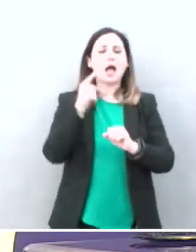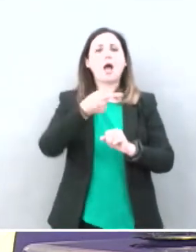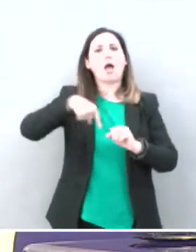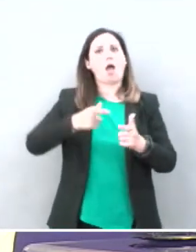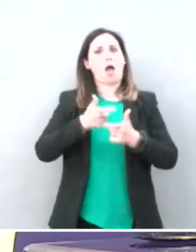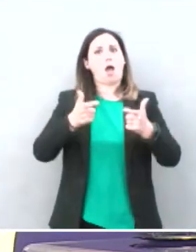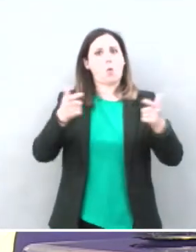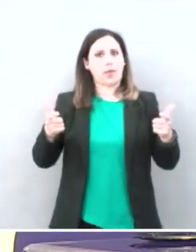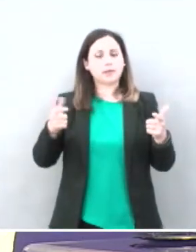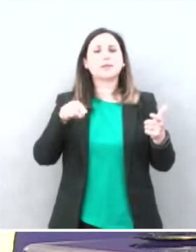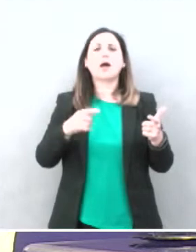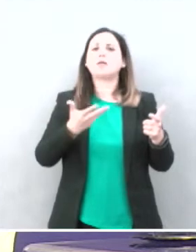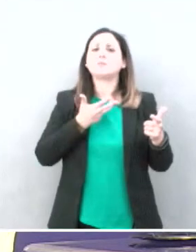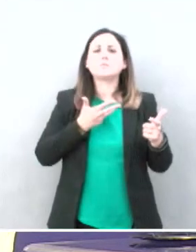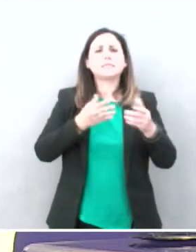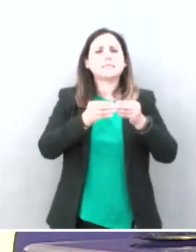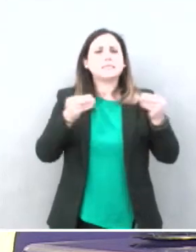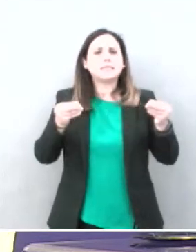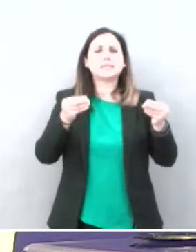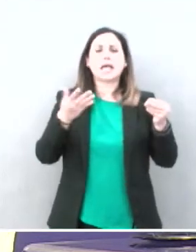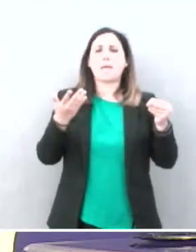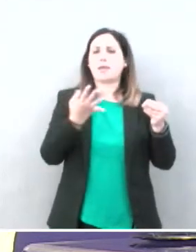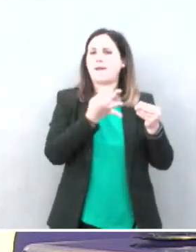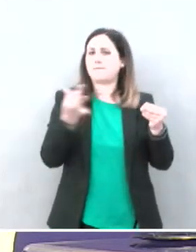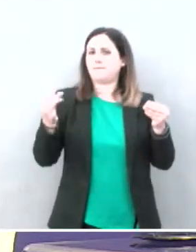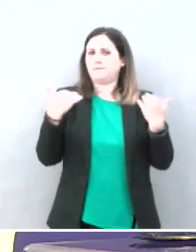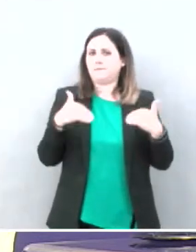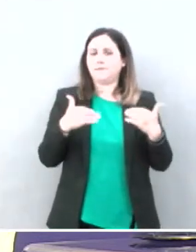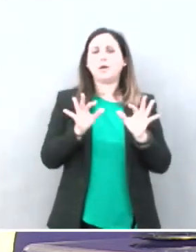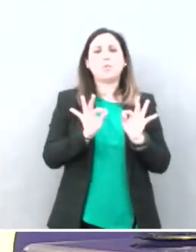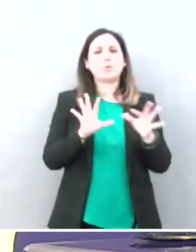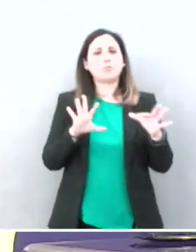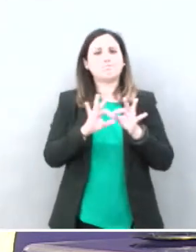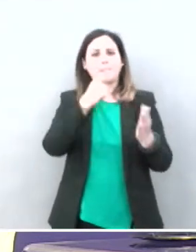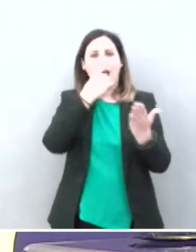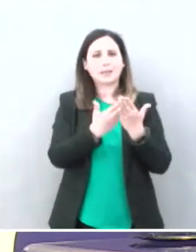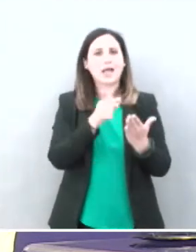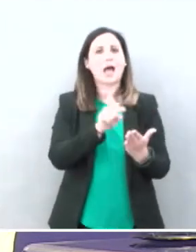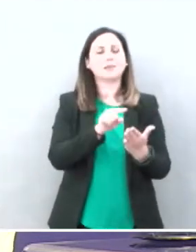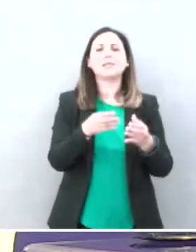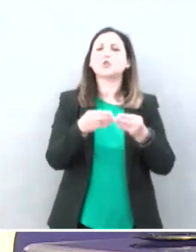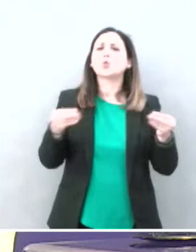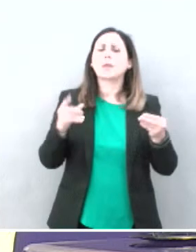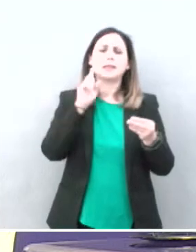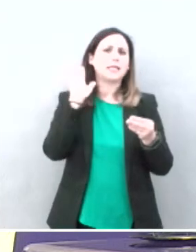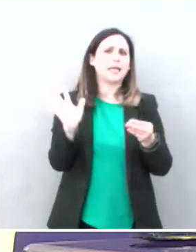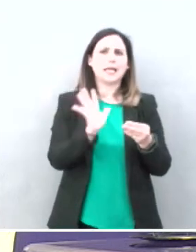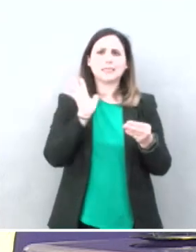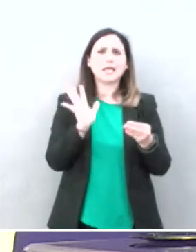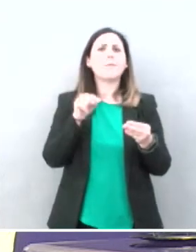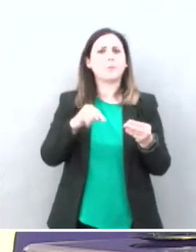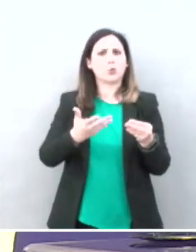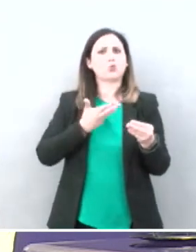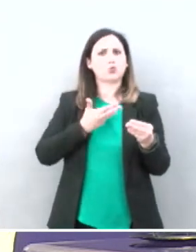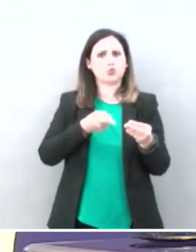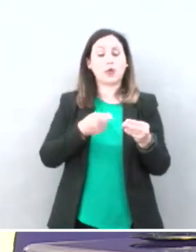sempre più sofisticati, e quindi quelli che sono le strumentazioni, che ad esempio anche presso Misa abbiamo